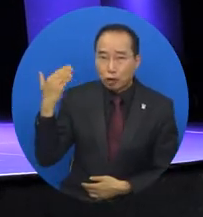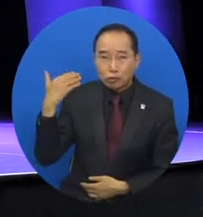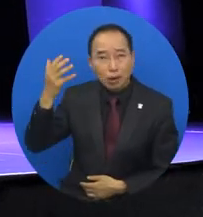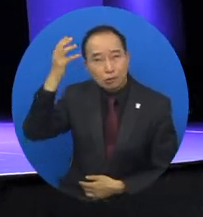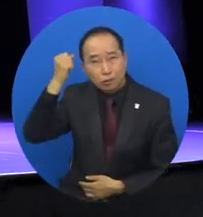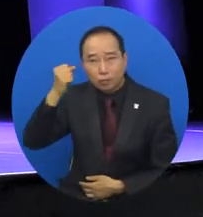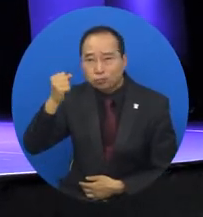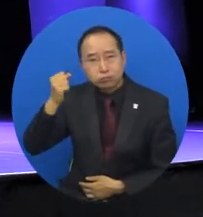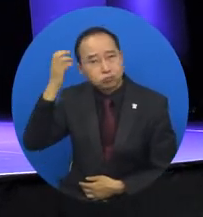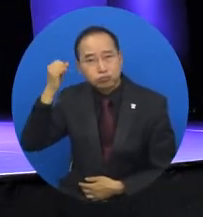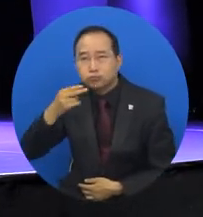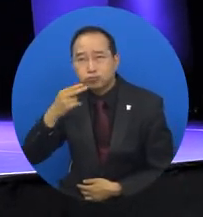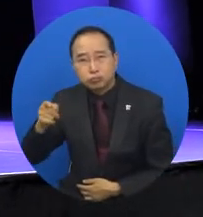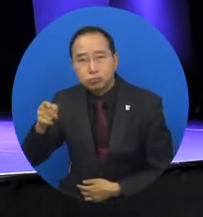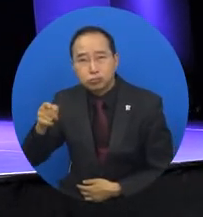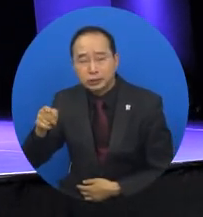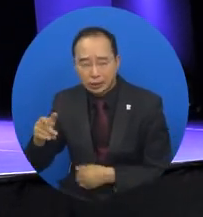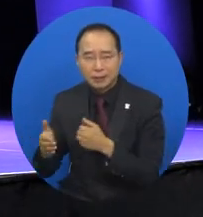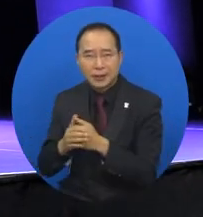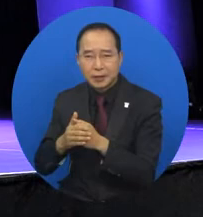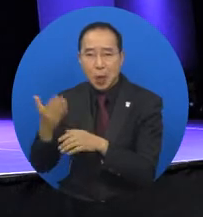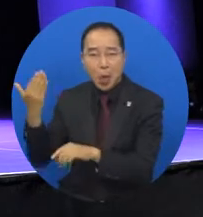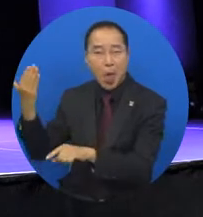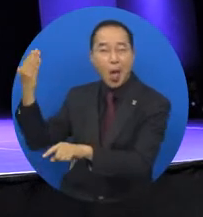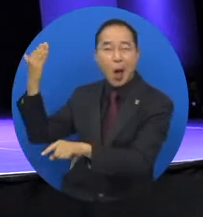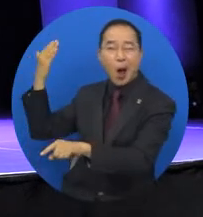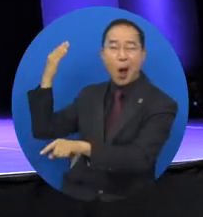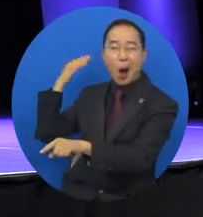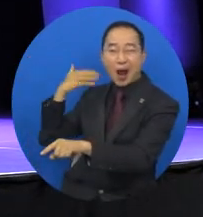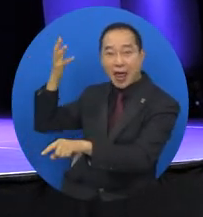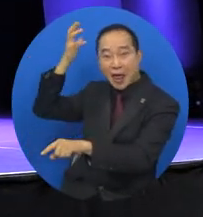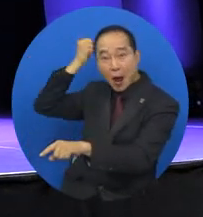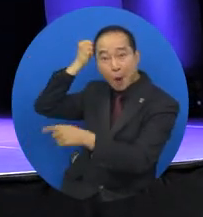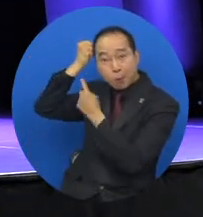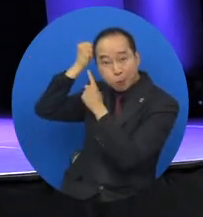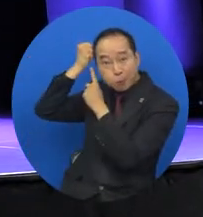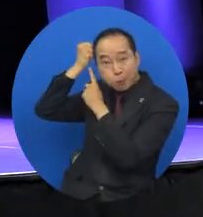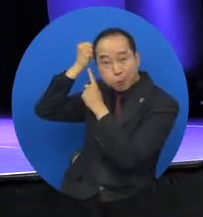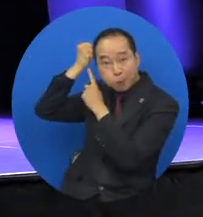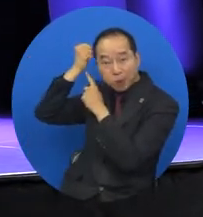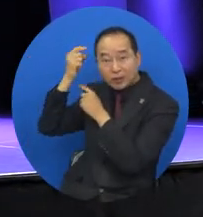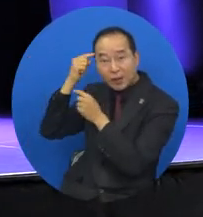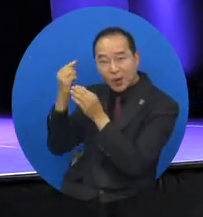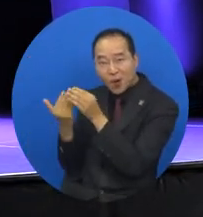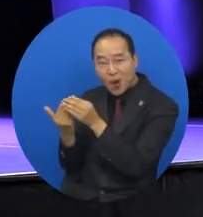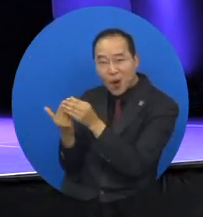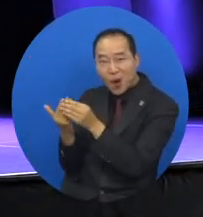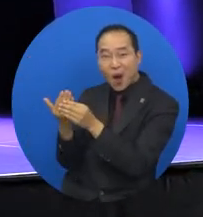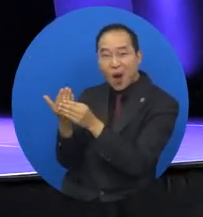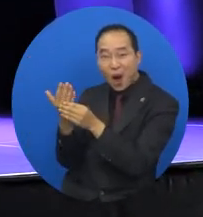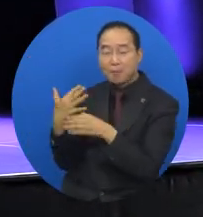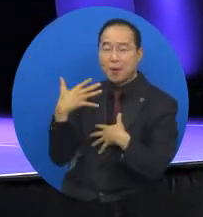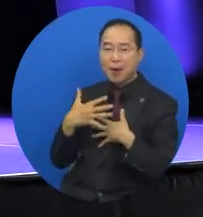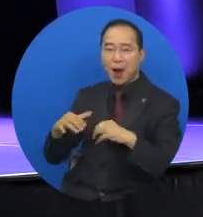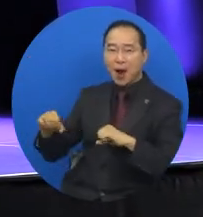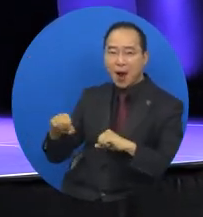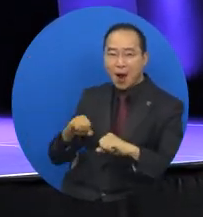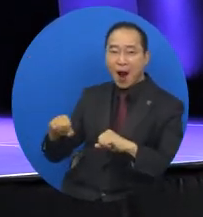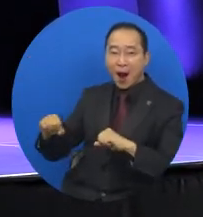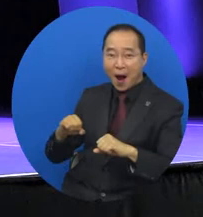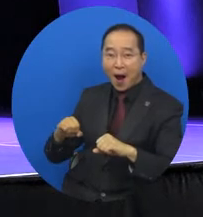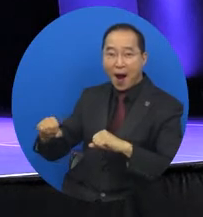전혀 반응하지 못하기 때문에 인지적으로 장기 기억 속에 들어있는 것들을 접촉하기 위한 몸의 활동을